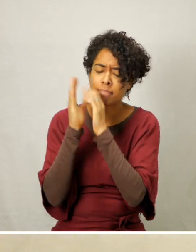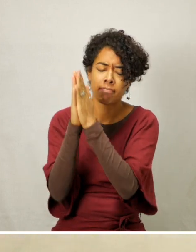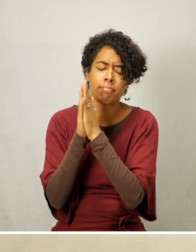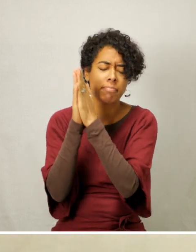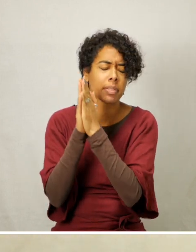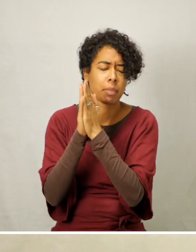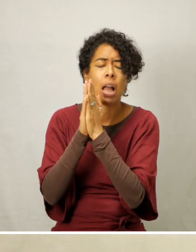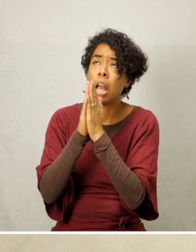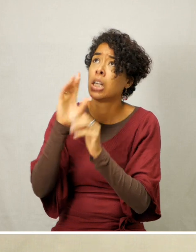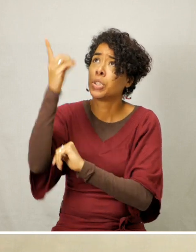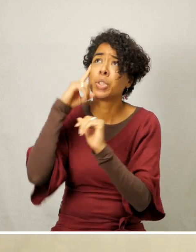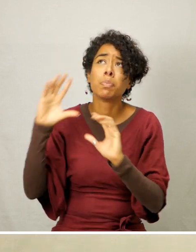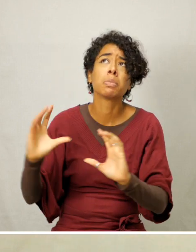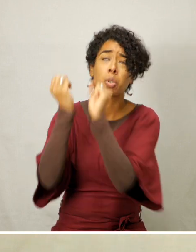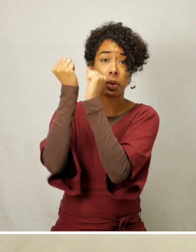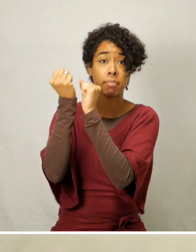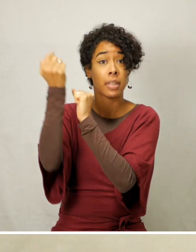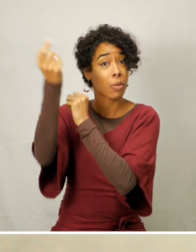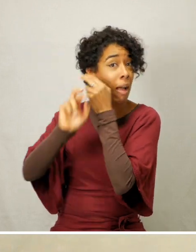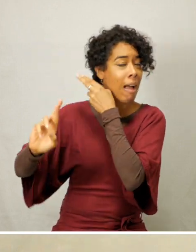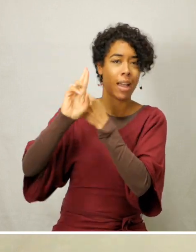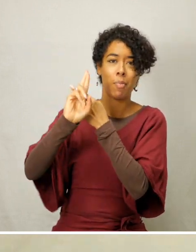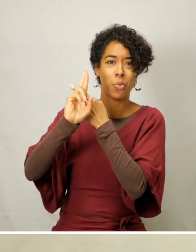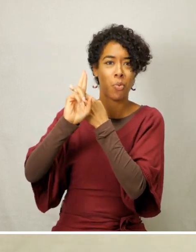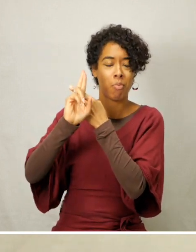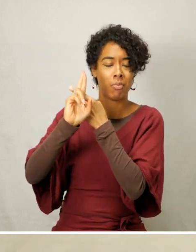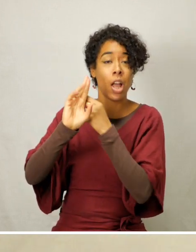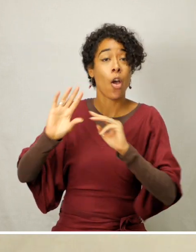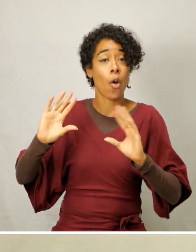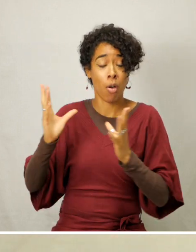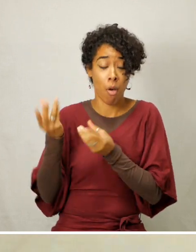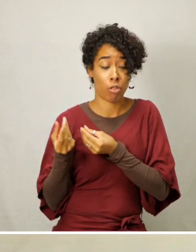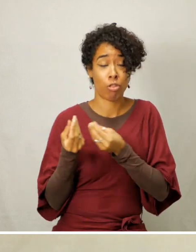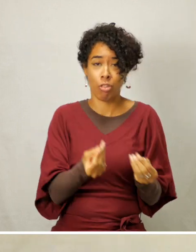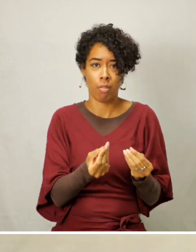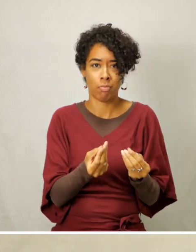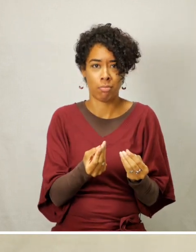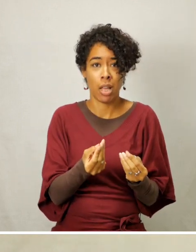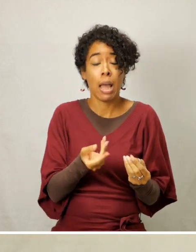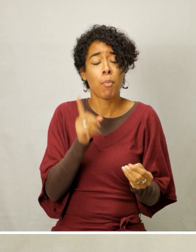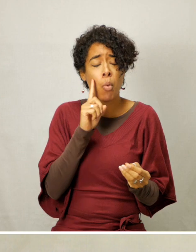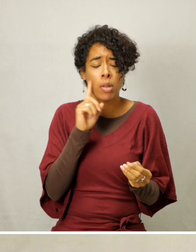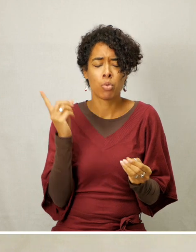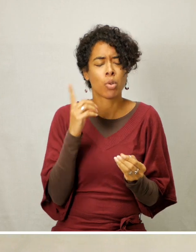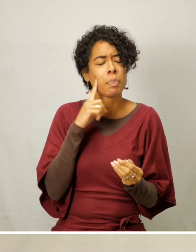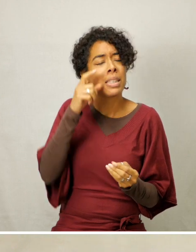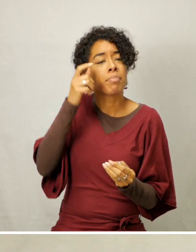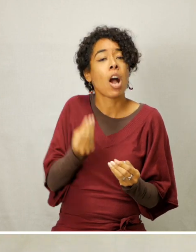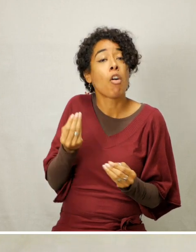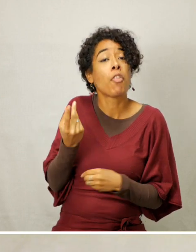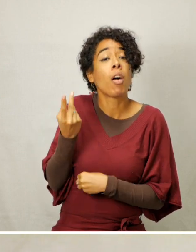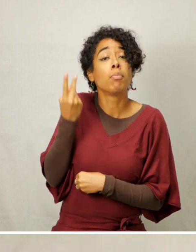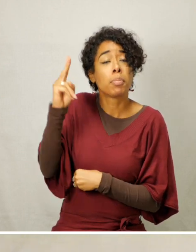le secours de Dieu, et Dieu a répondu favorablement à la foi d'Isaac, parce que Dieu est toujours honoré quand un de ses